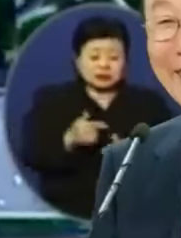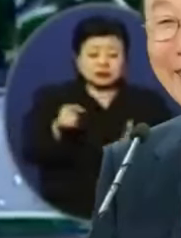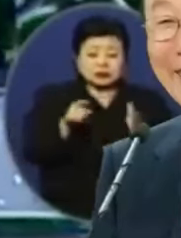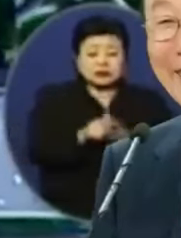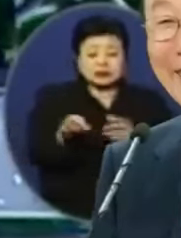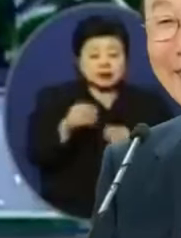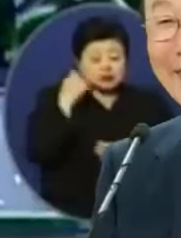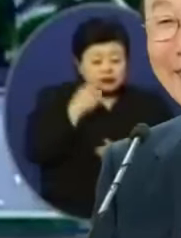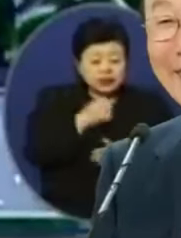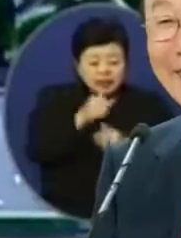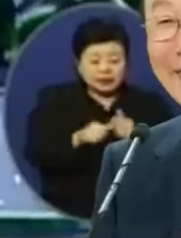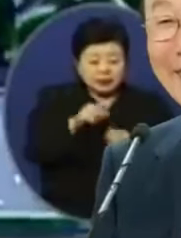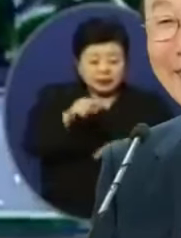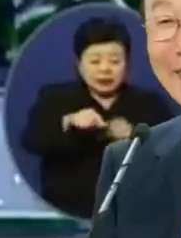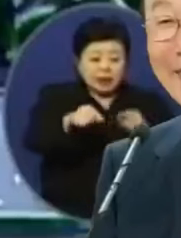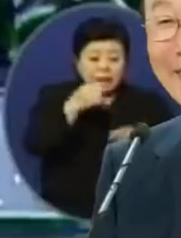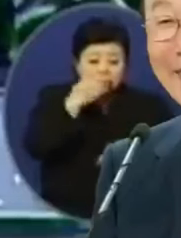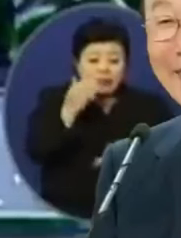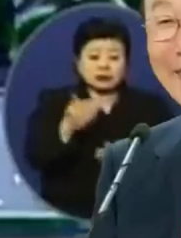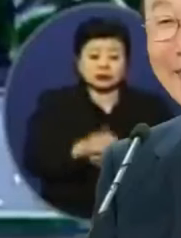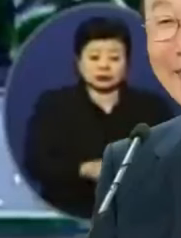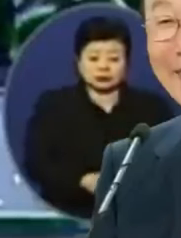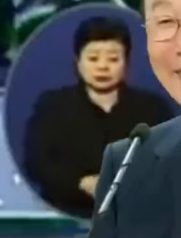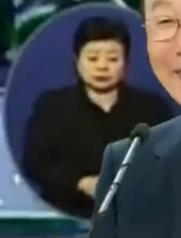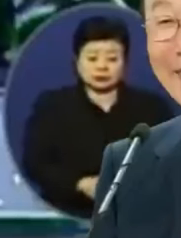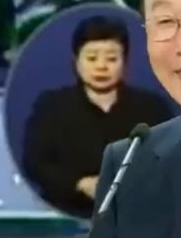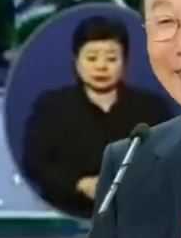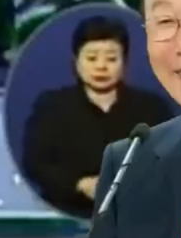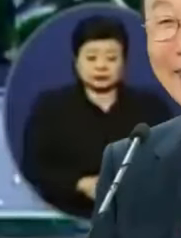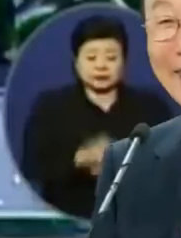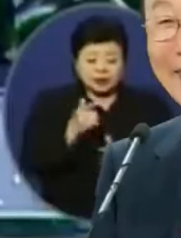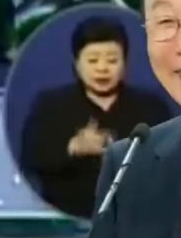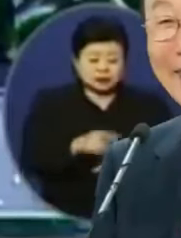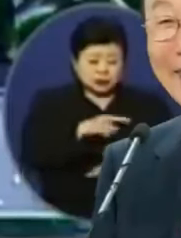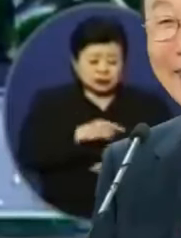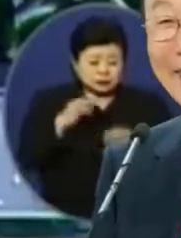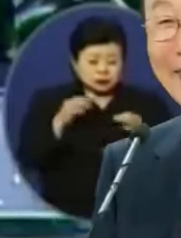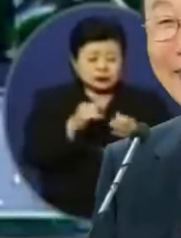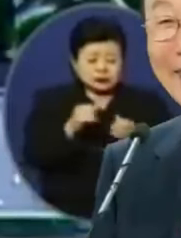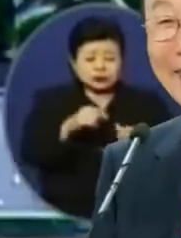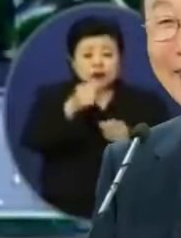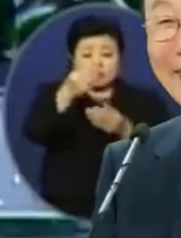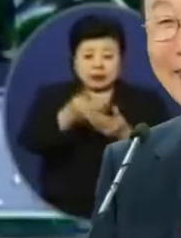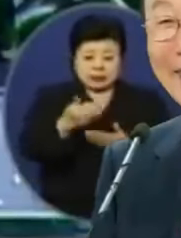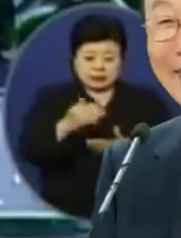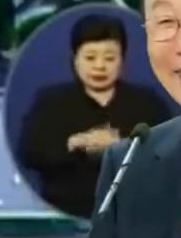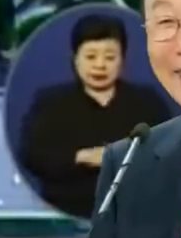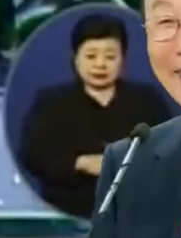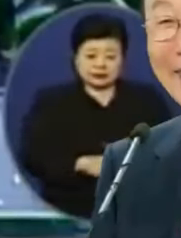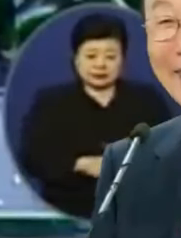믿으면 하나님 앞에 나갈 수가 있는 것입니다. 네. 여러분, 예수 이름을 부르는 자는 구원을 얻습니다.